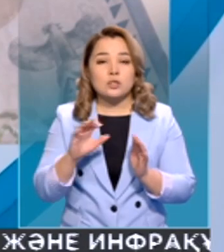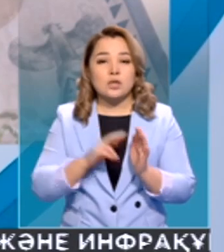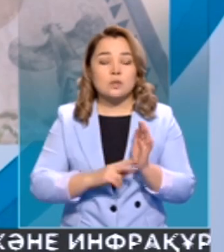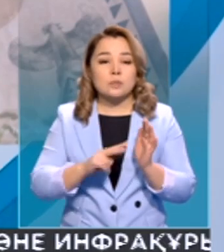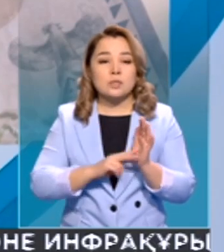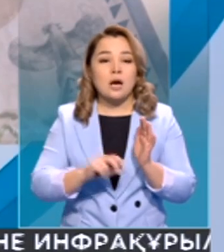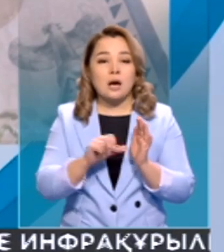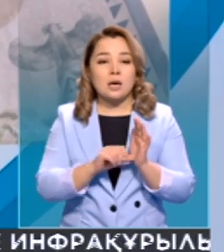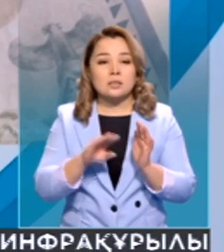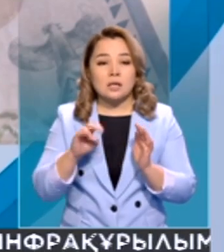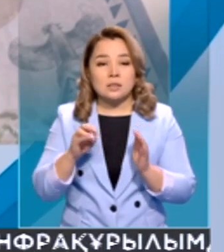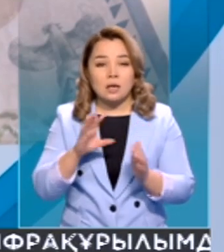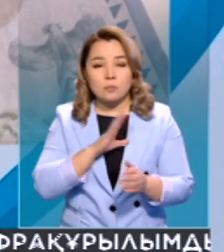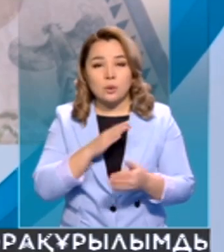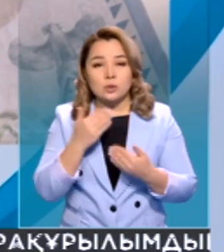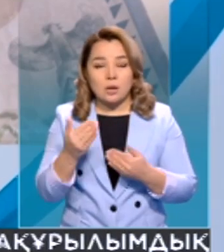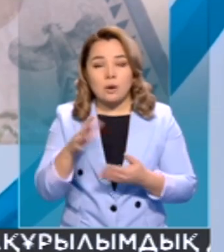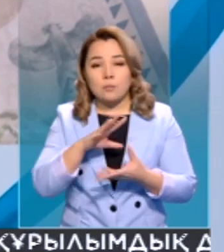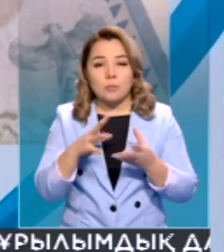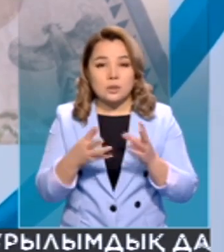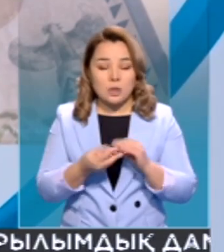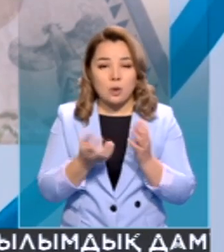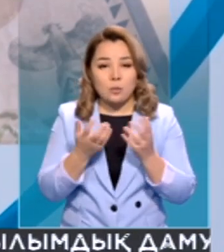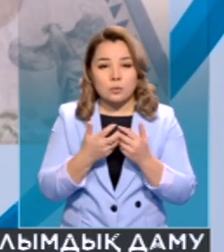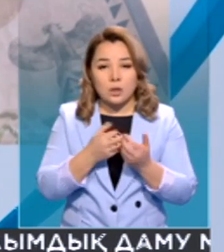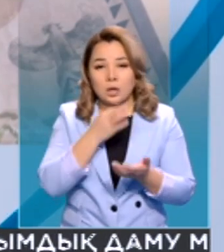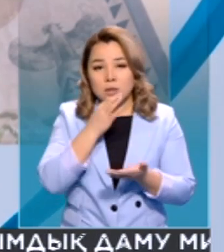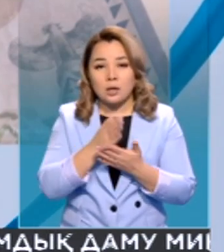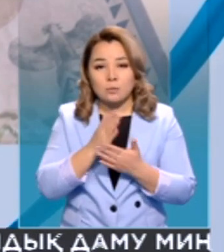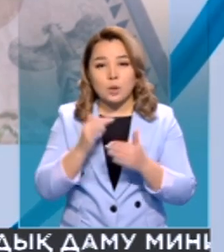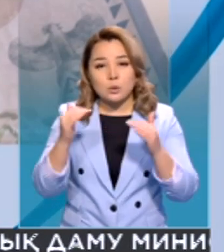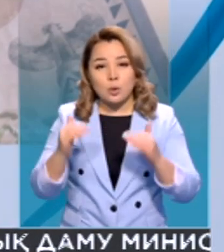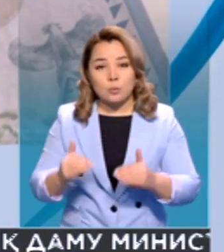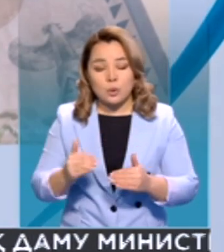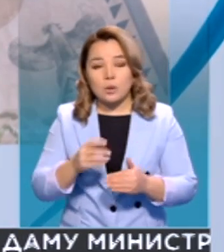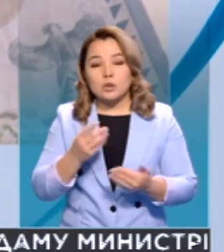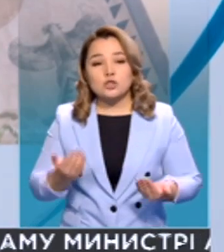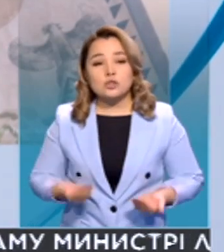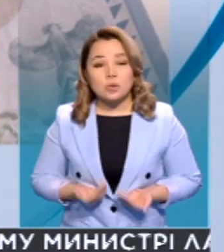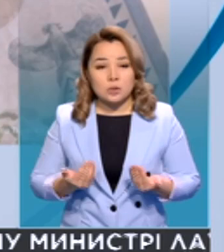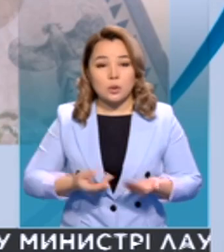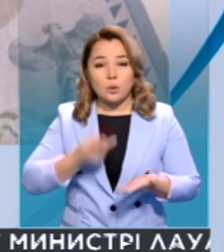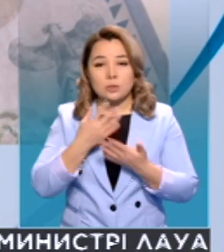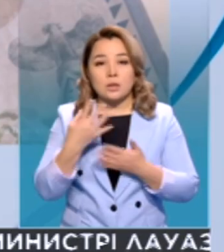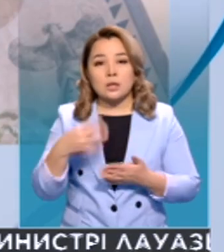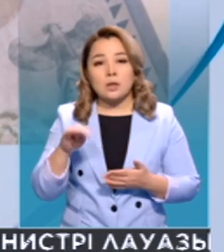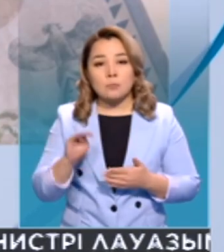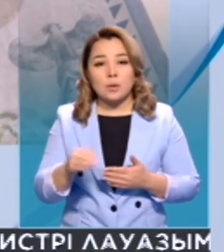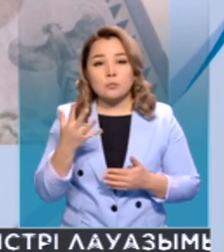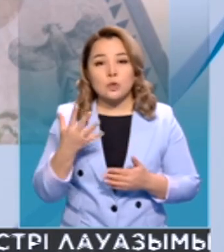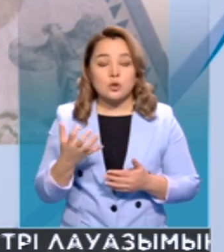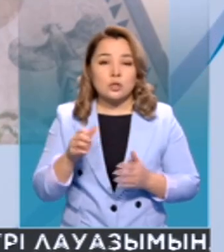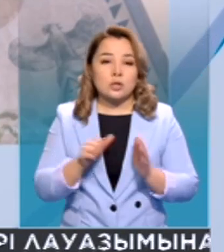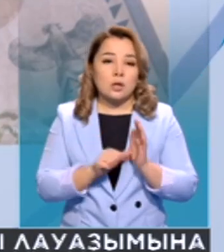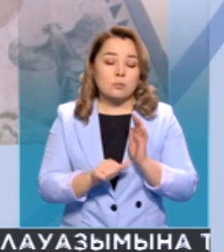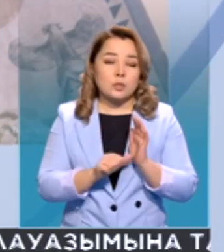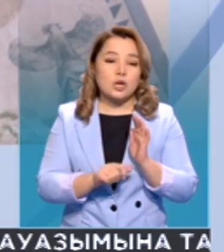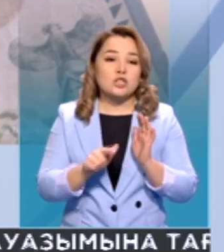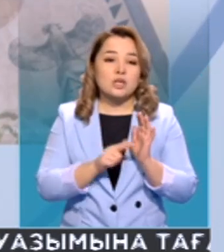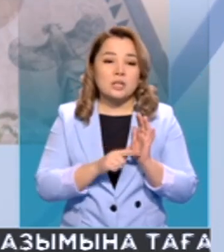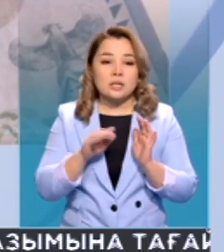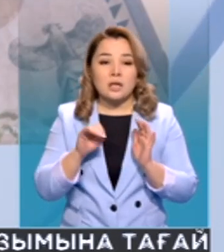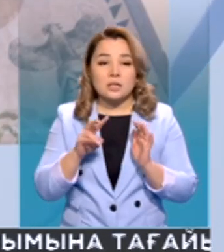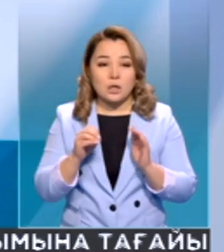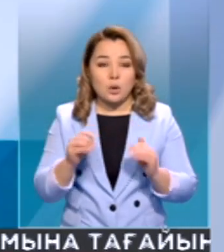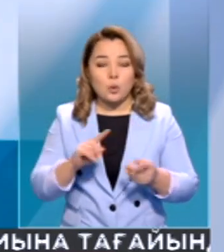болды. Базалық әлеуметтік төлемдердің мөлшерін есептеу үшін ең төменгі күнкөріс көлемі 40567 теңге болып